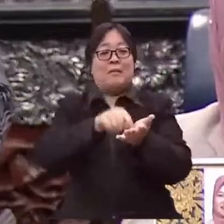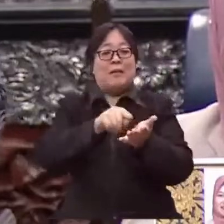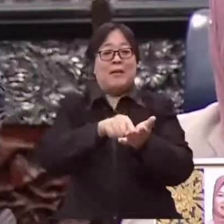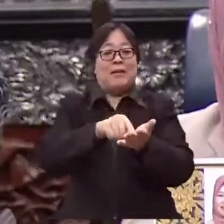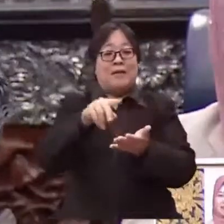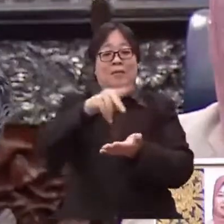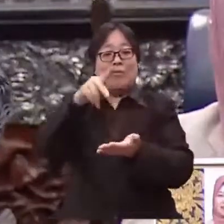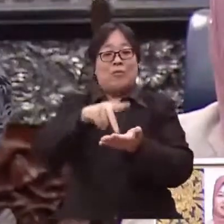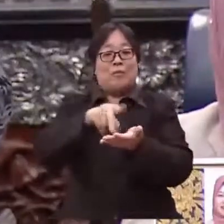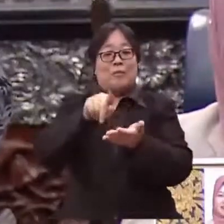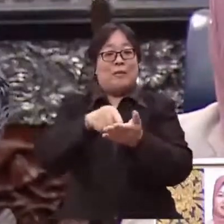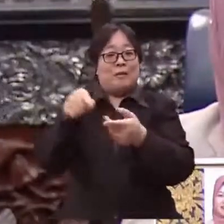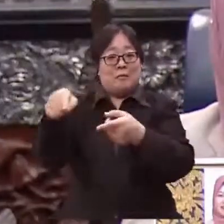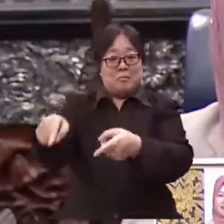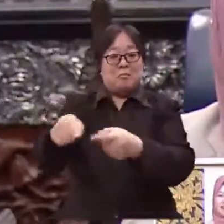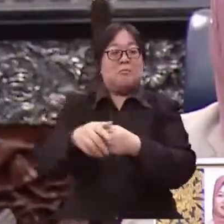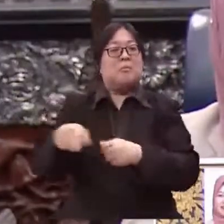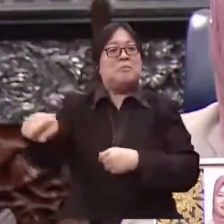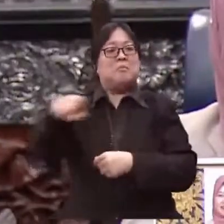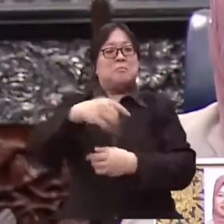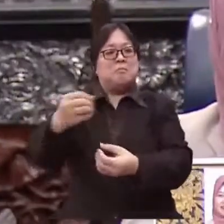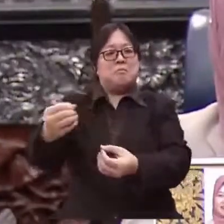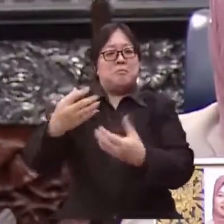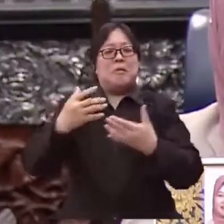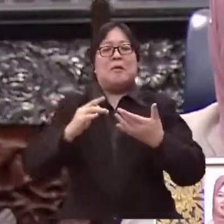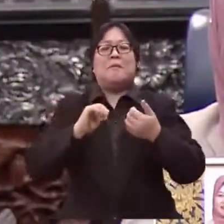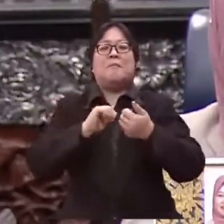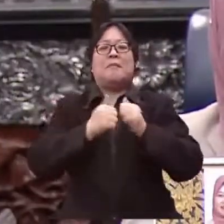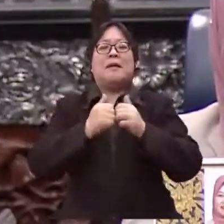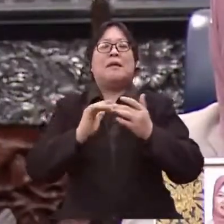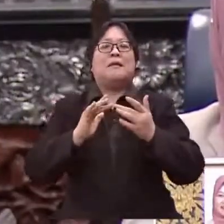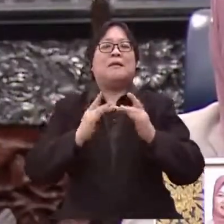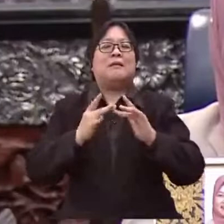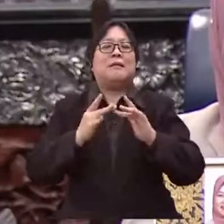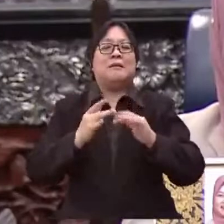di bawah dan mereka menyatakan masalah